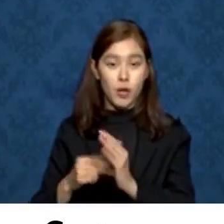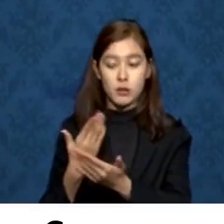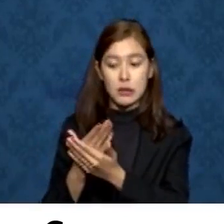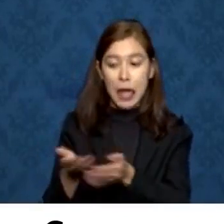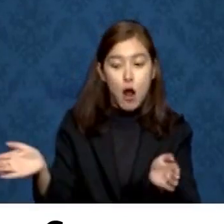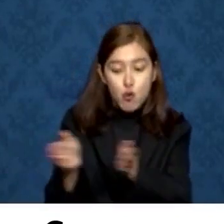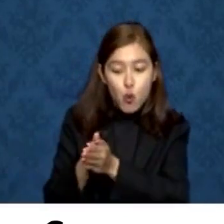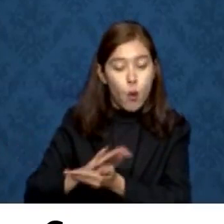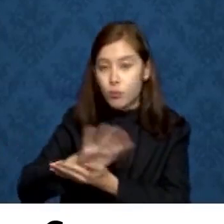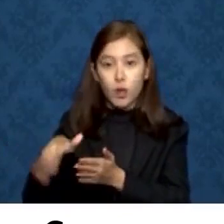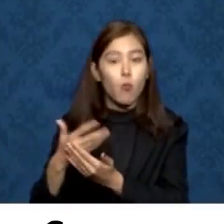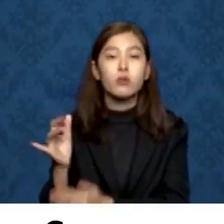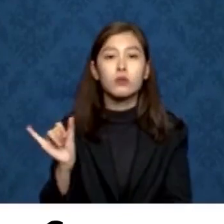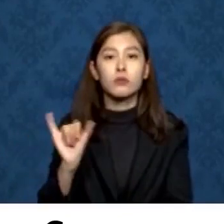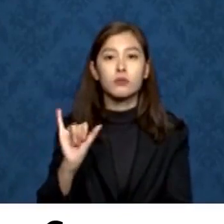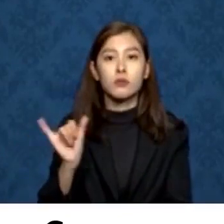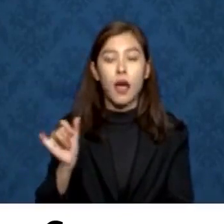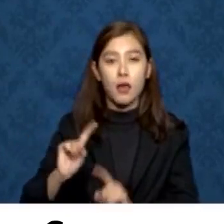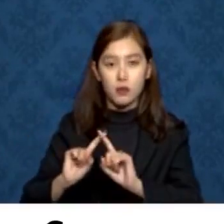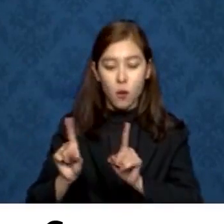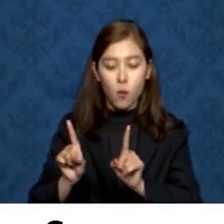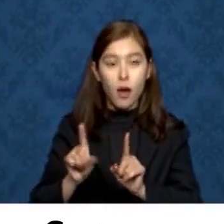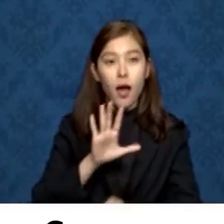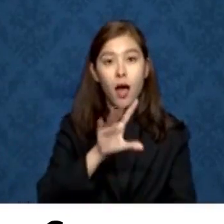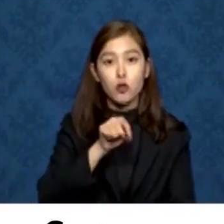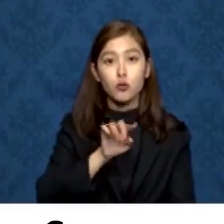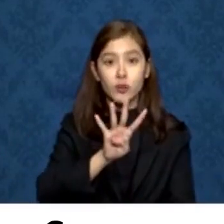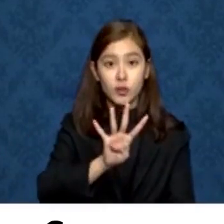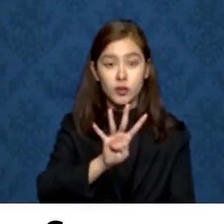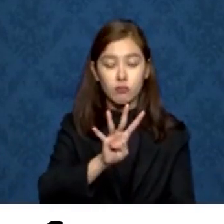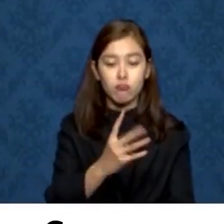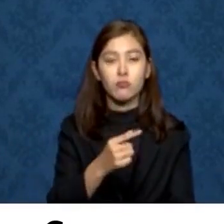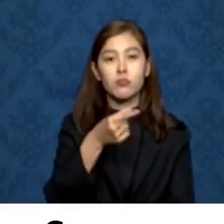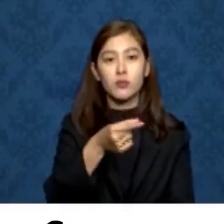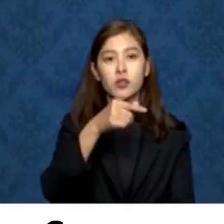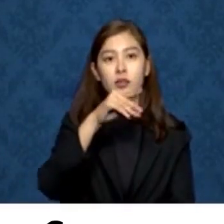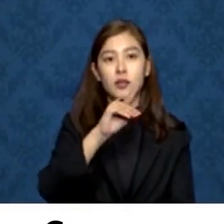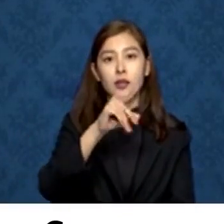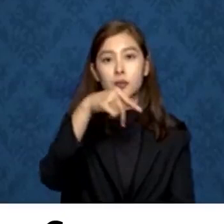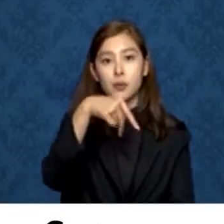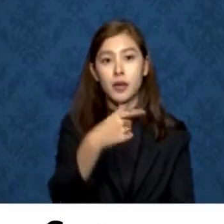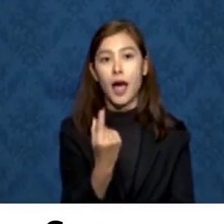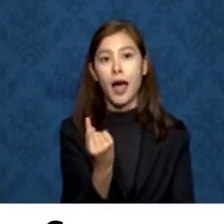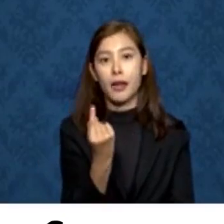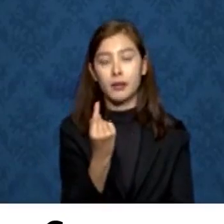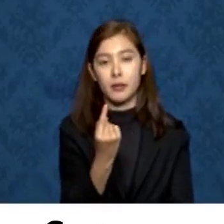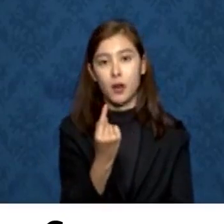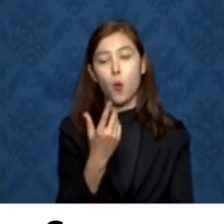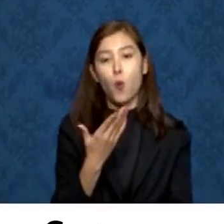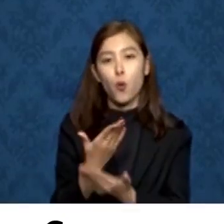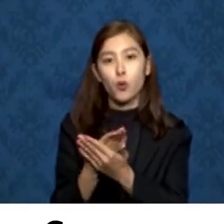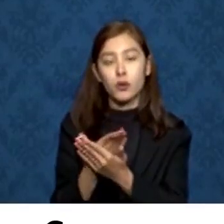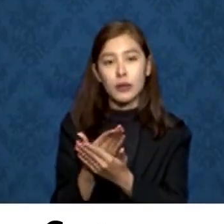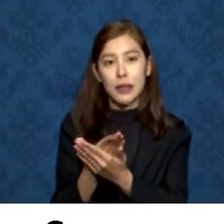ประเทศทั่วโลกเวลาคำนวณกันอัตราการเจริญเติบโตของ GDPเขาจะใช้ GDPที่ไม่รวมผลของเงินเฟ้อ